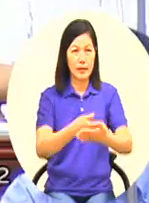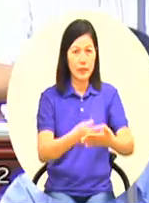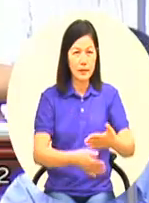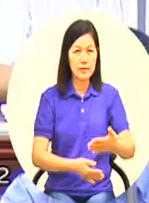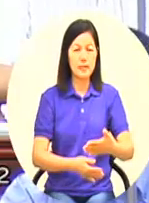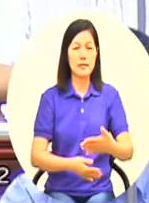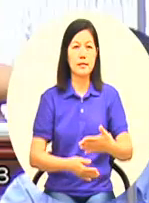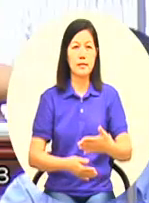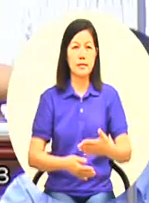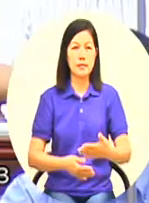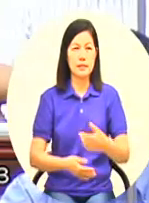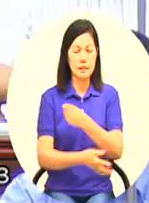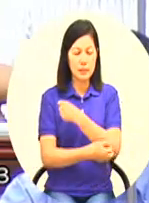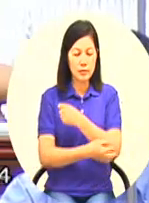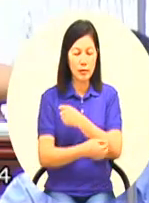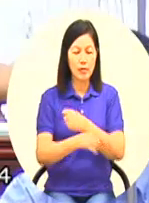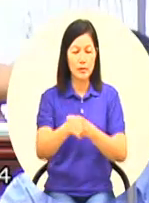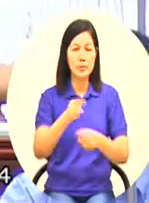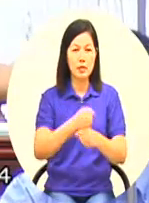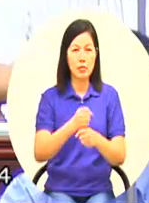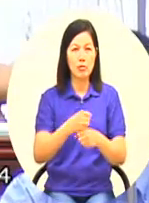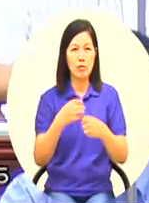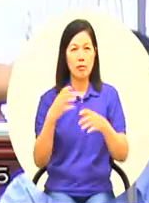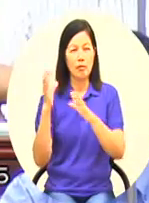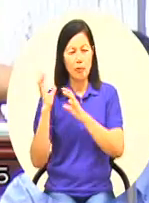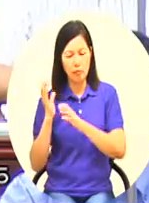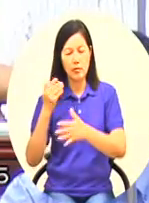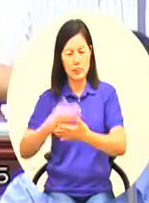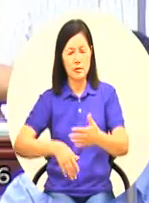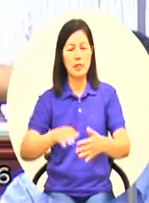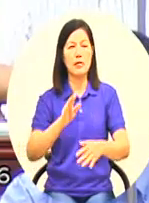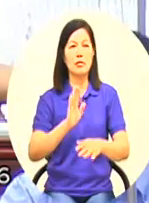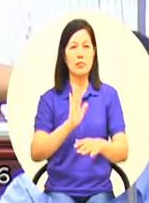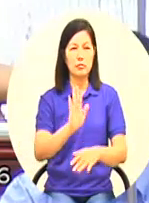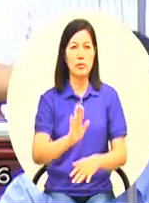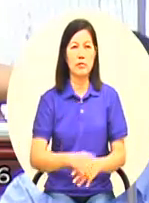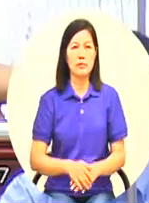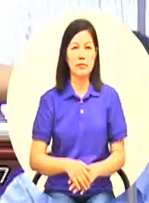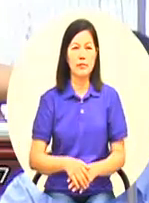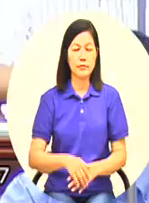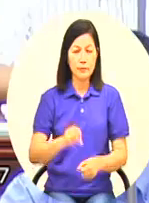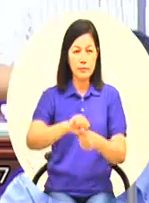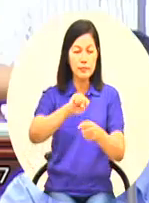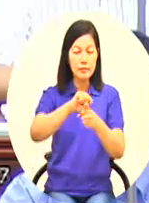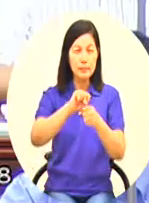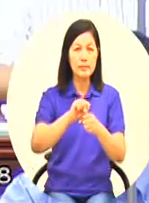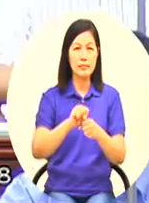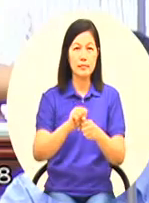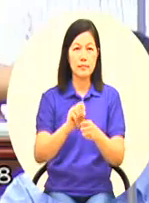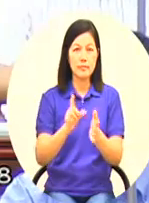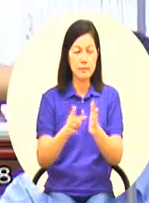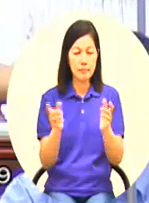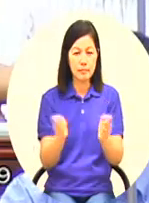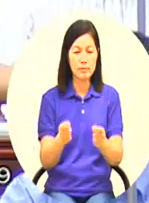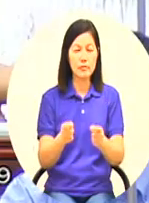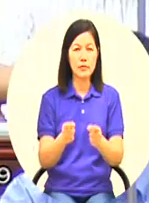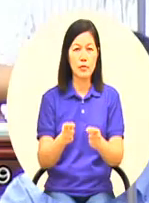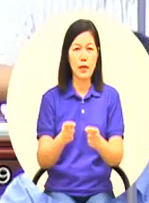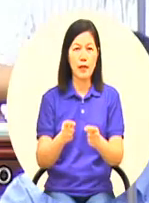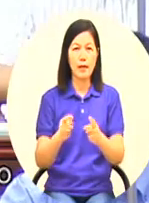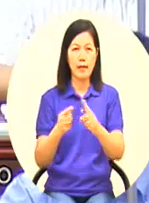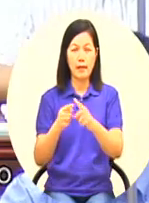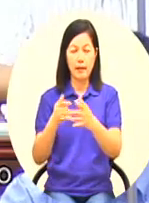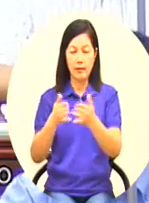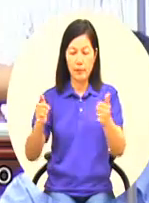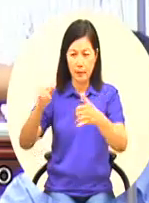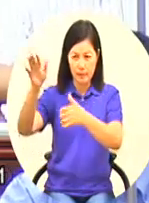个一个队员这边的工作负荷。第一个就是说增加我们有些的一些临时人员，